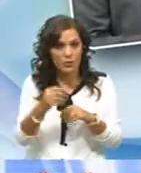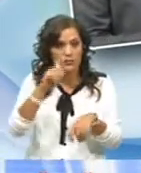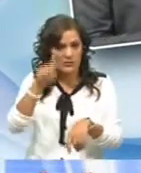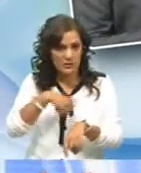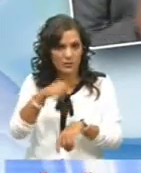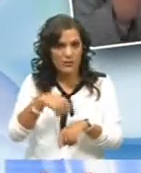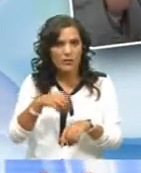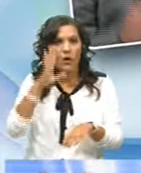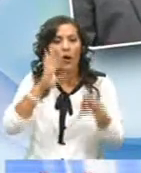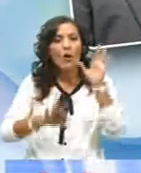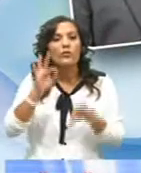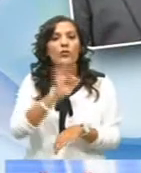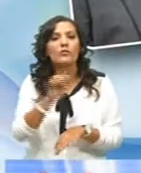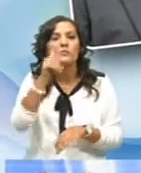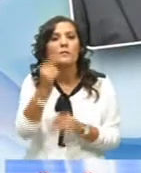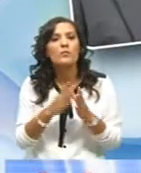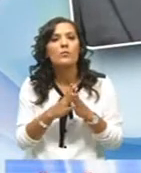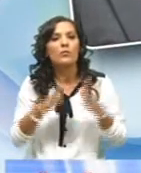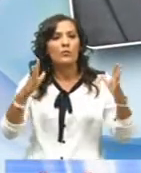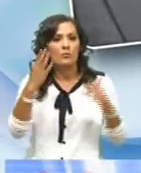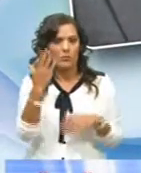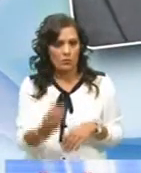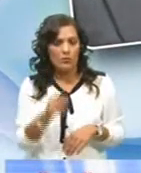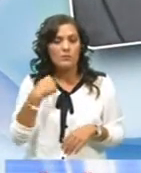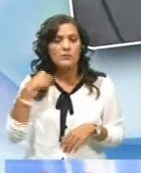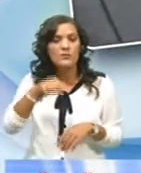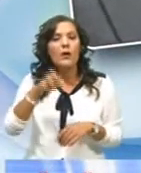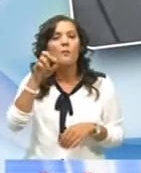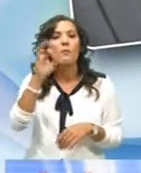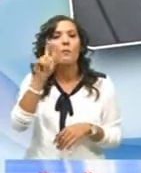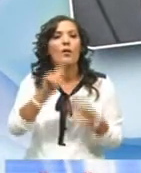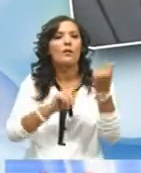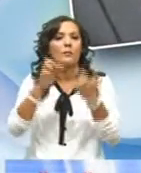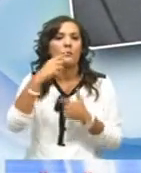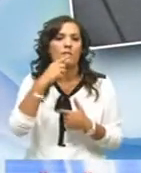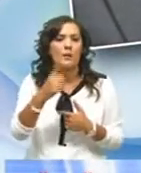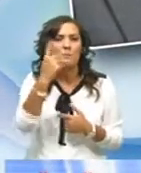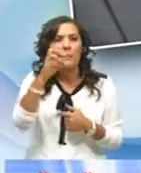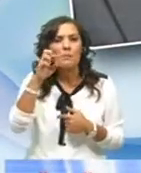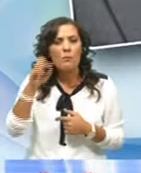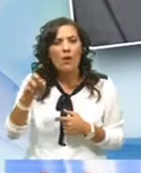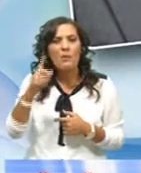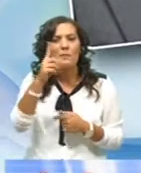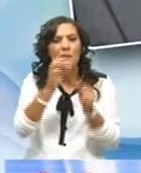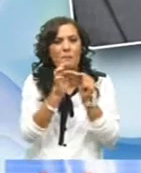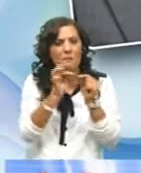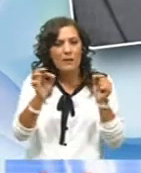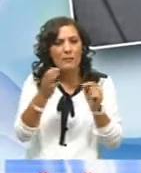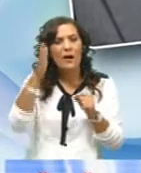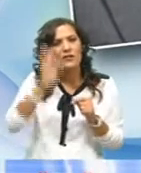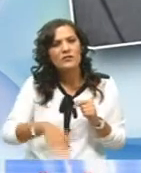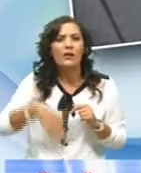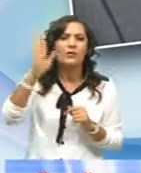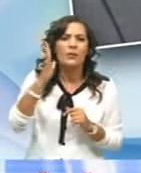geçtiği zaman kontrolsüz bir büyüme oluyor ve bunlara Biz polis diyoruz bir polivin biri milimetreden